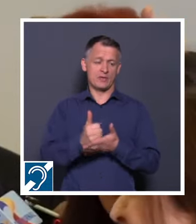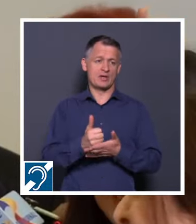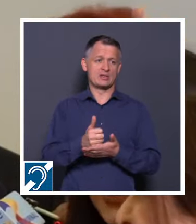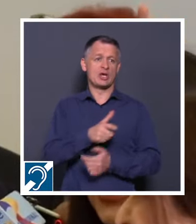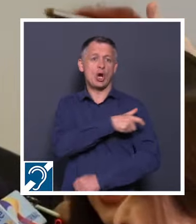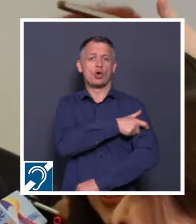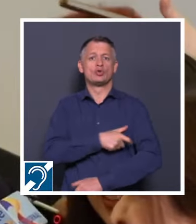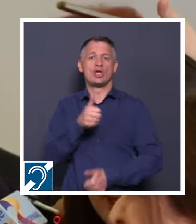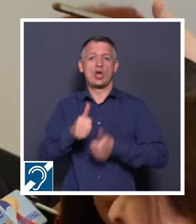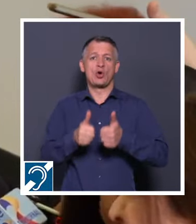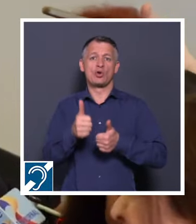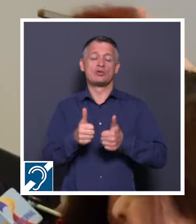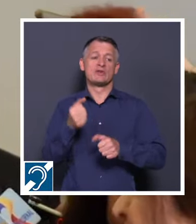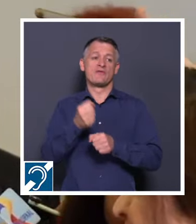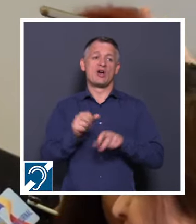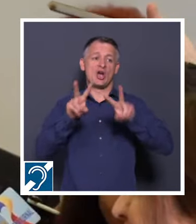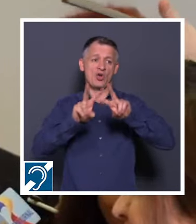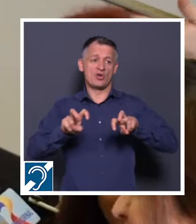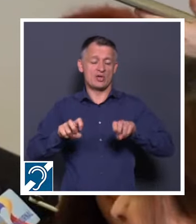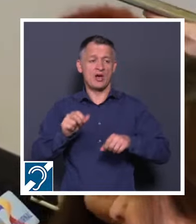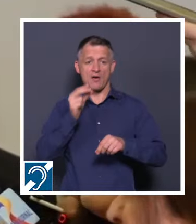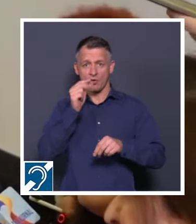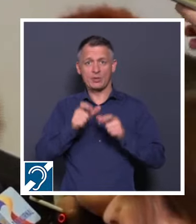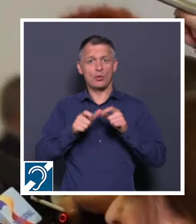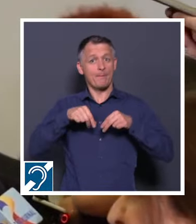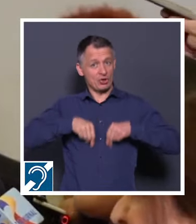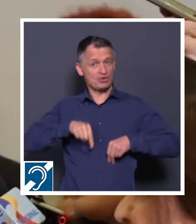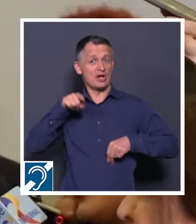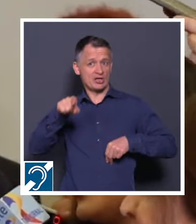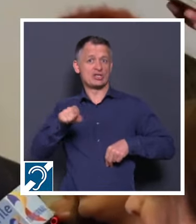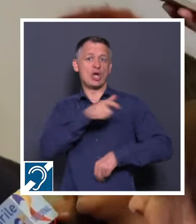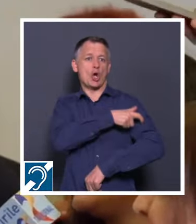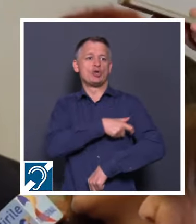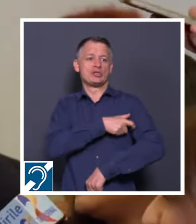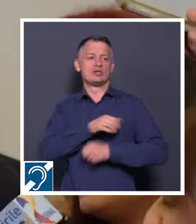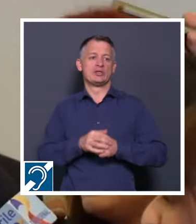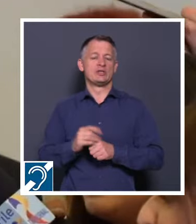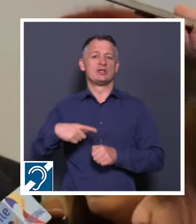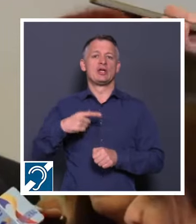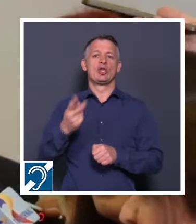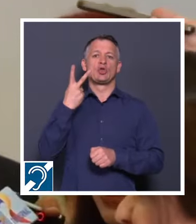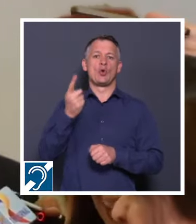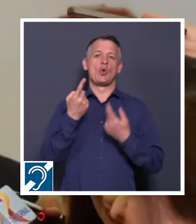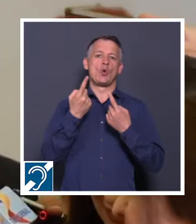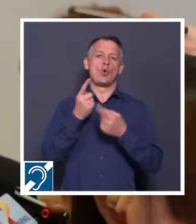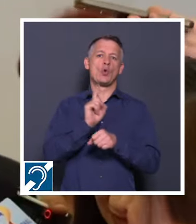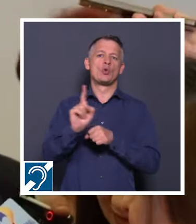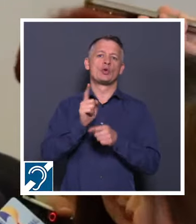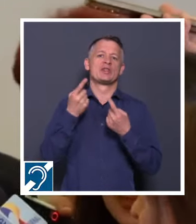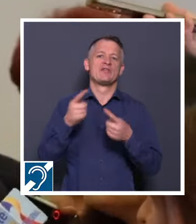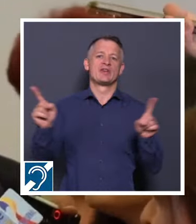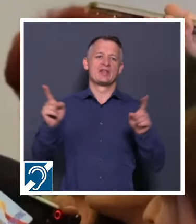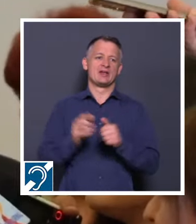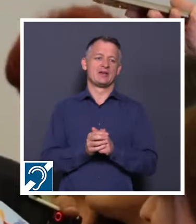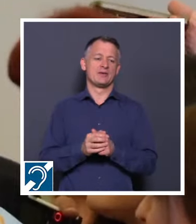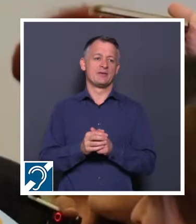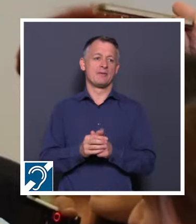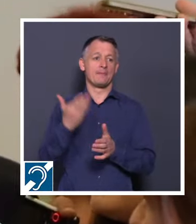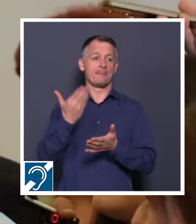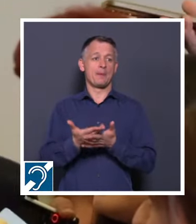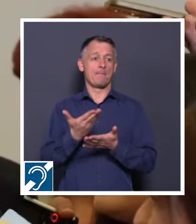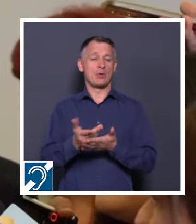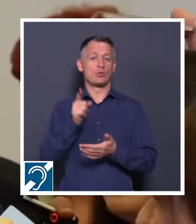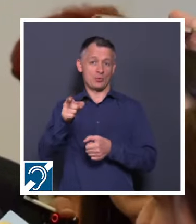Consiliul Concurenței să facă o anchetă. Am și vorbit cu președintele. Deci sunt două lucruri diferite totuși. Poate pentru